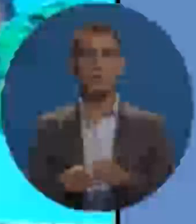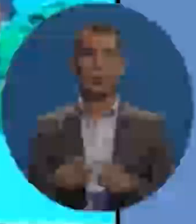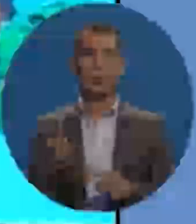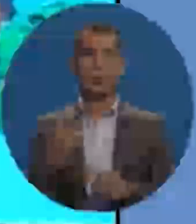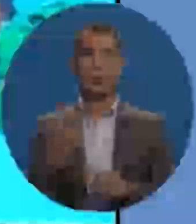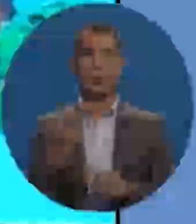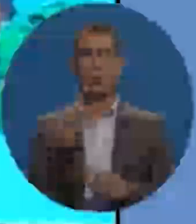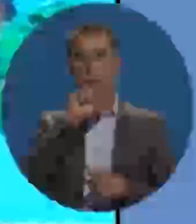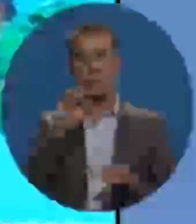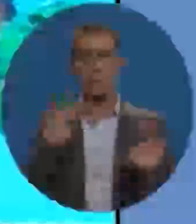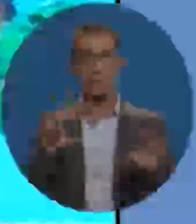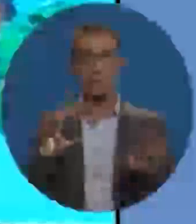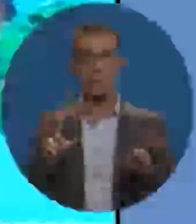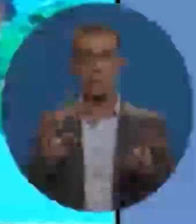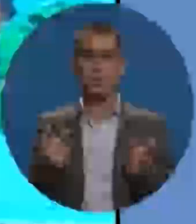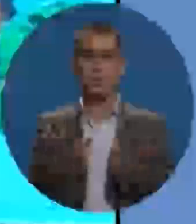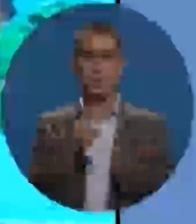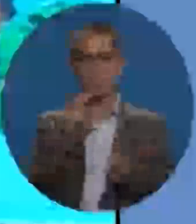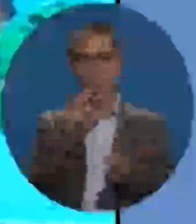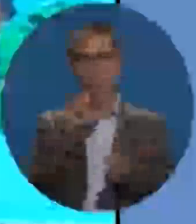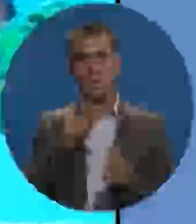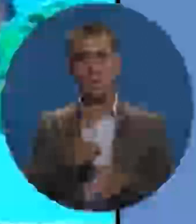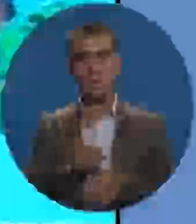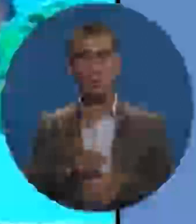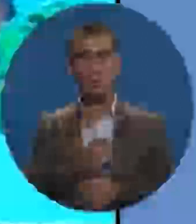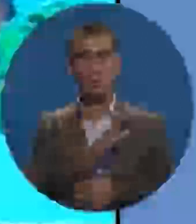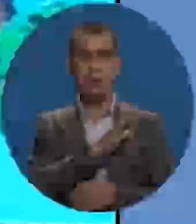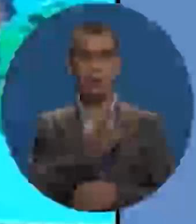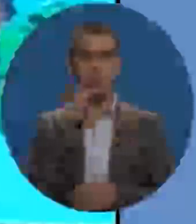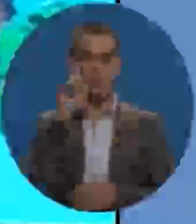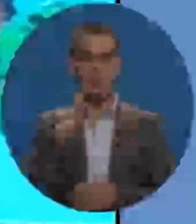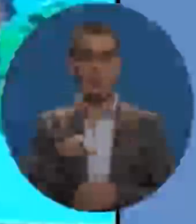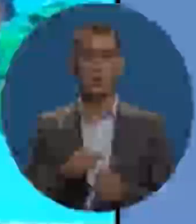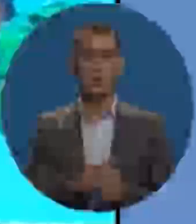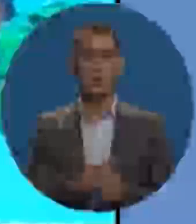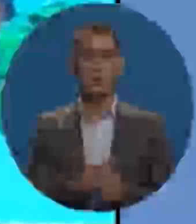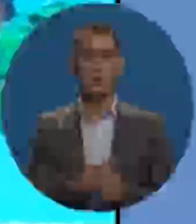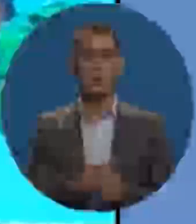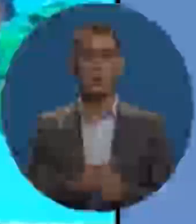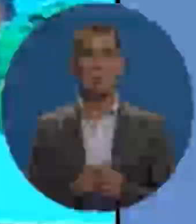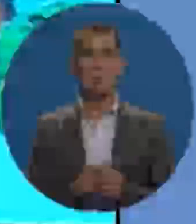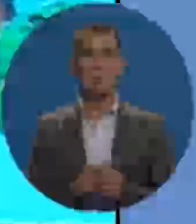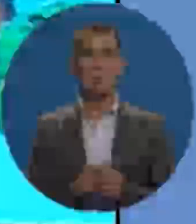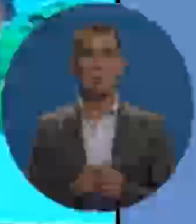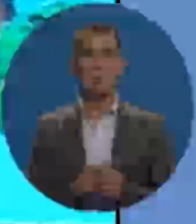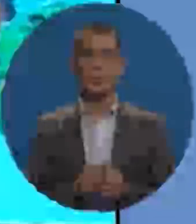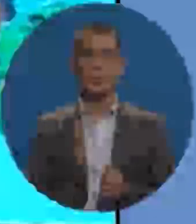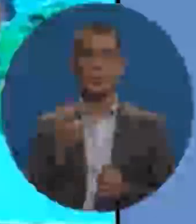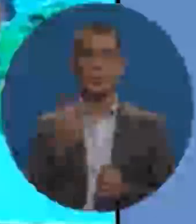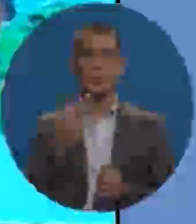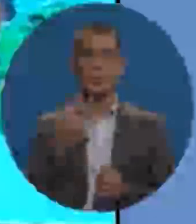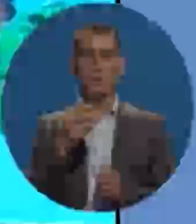екінші тауықтың шөжесі екені бізге белгілі болады. Демек,